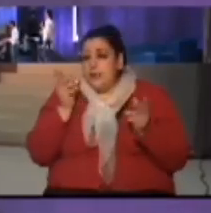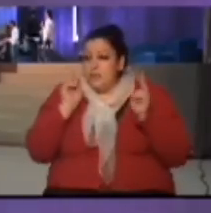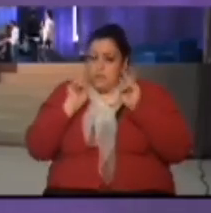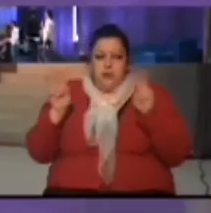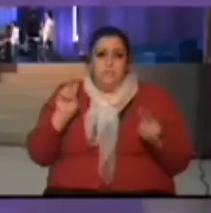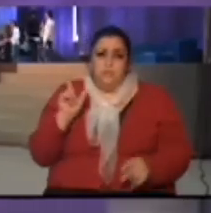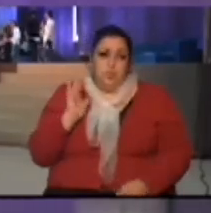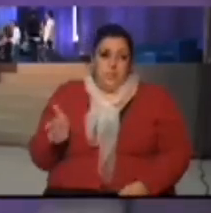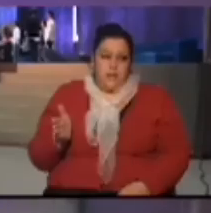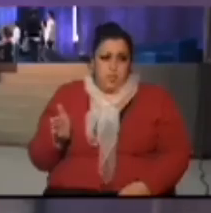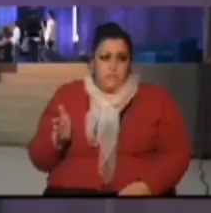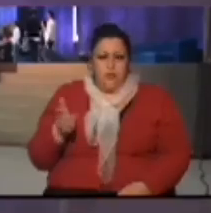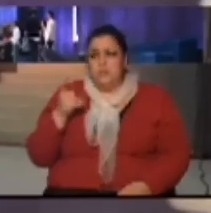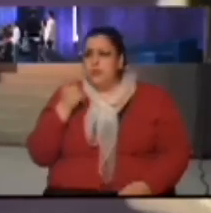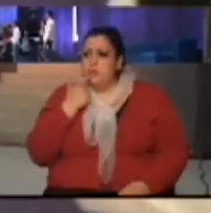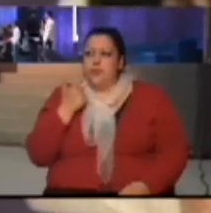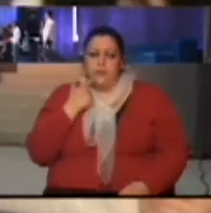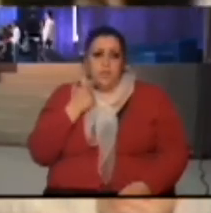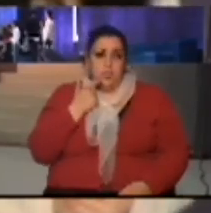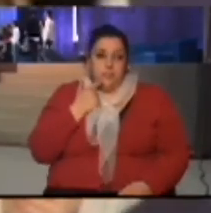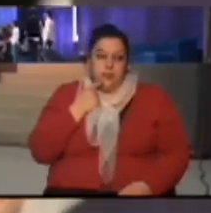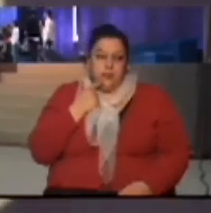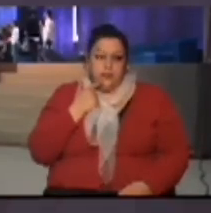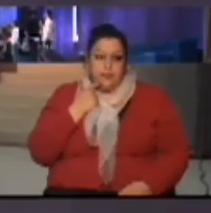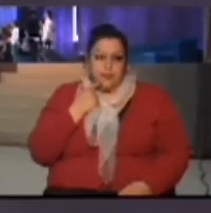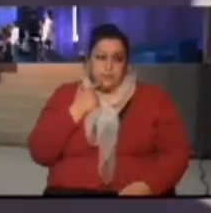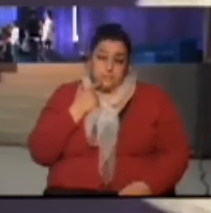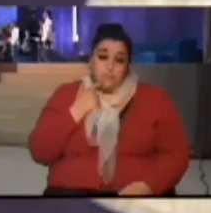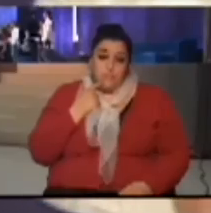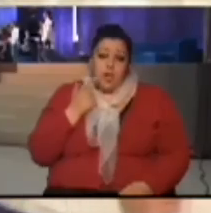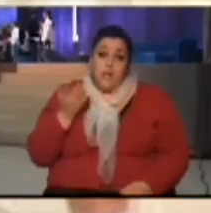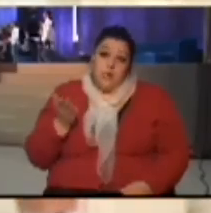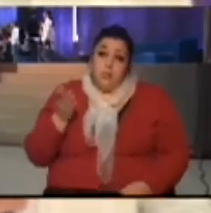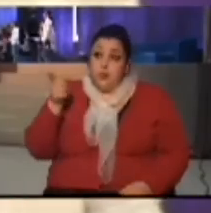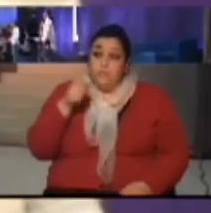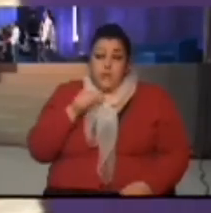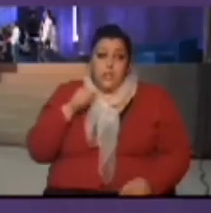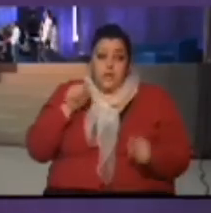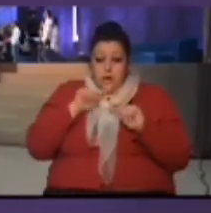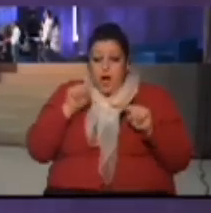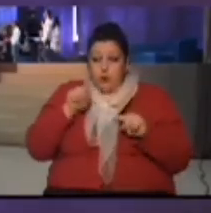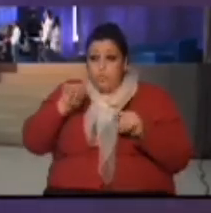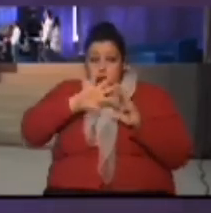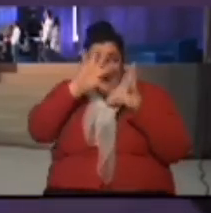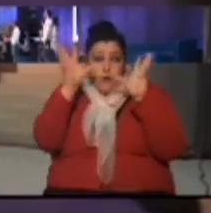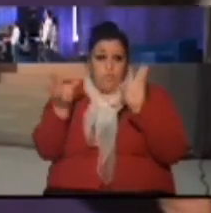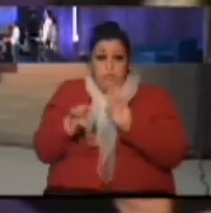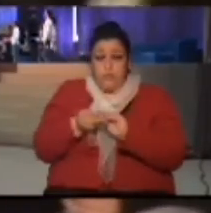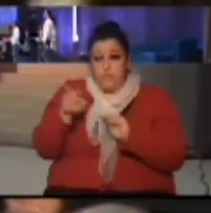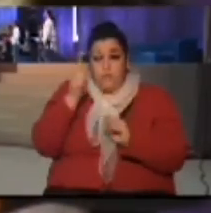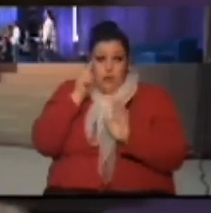խնդրում եմ քեզ, եթե կհավատաս քարոշչին, մի արա այդ բանը, եթե կհավատաս Աստծուն,